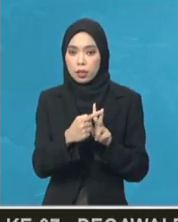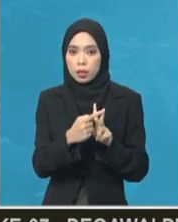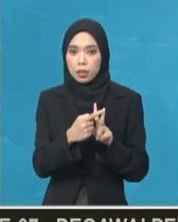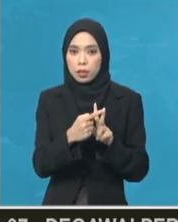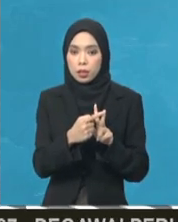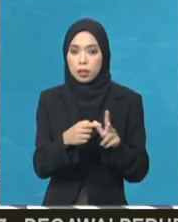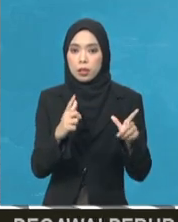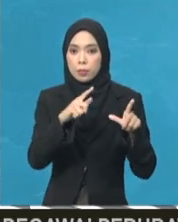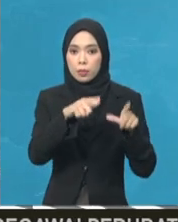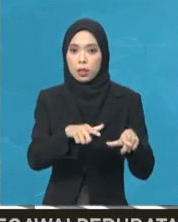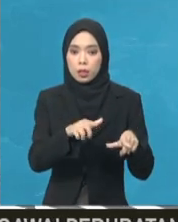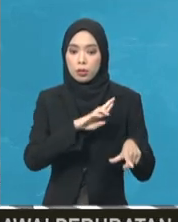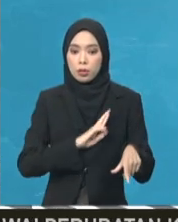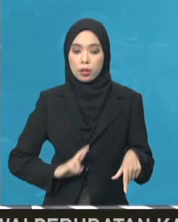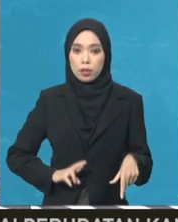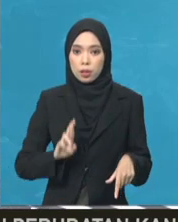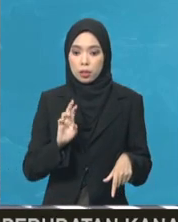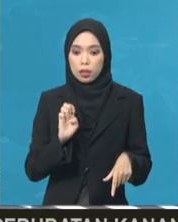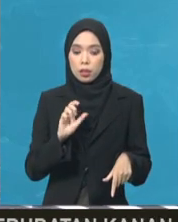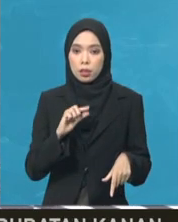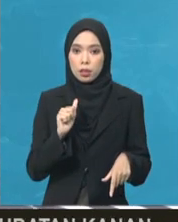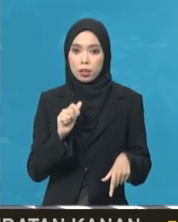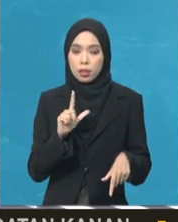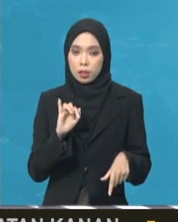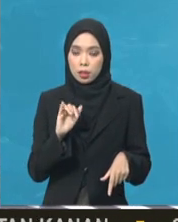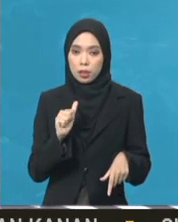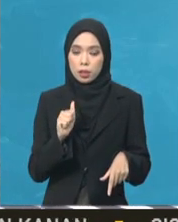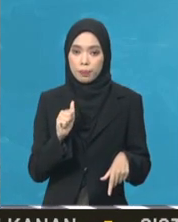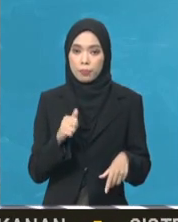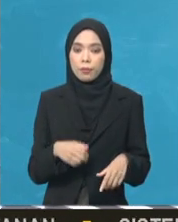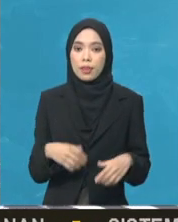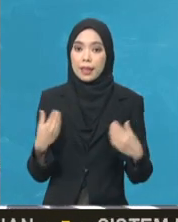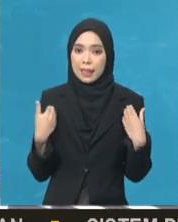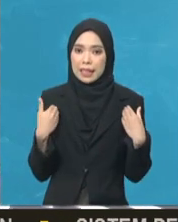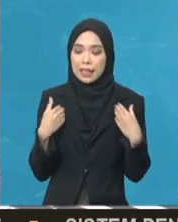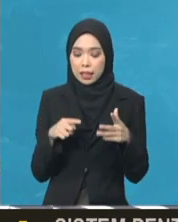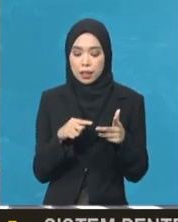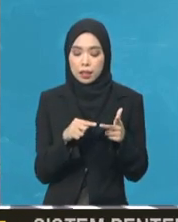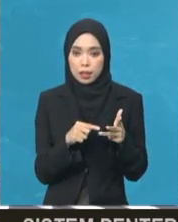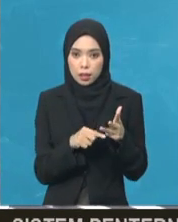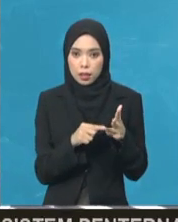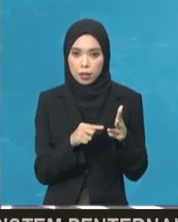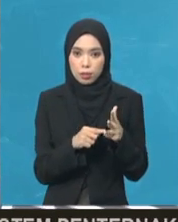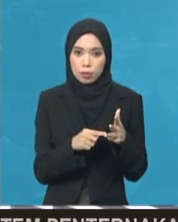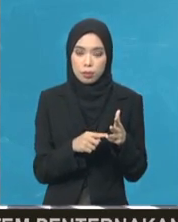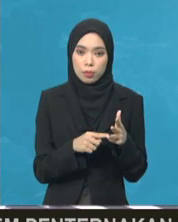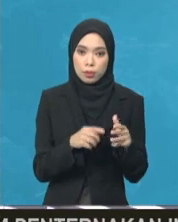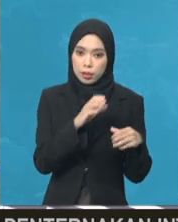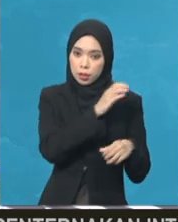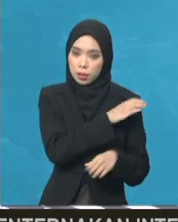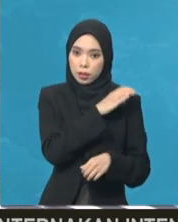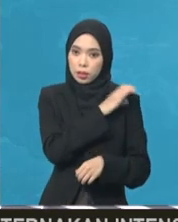packing Royal regalia tambahan lagi ada dua ada satu lagi astate klinik tetapi khas untuk bibit b&b